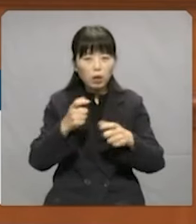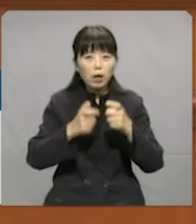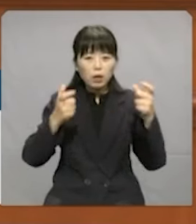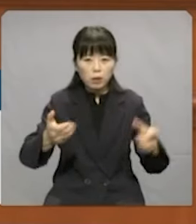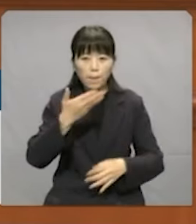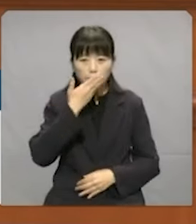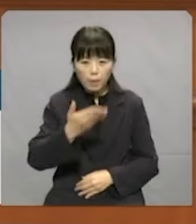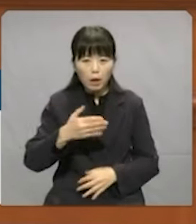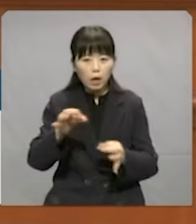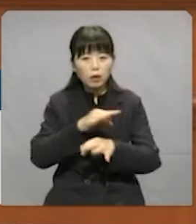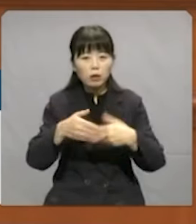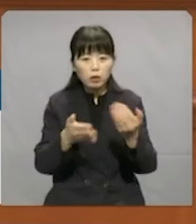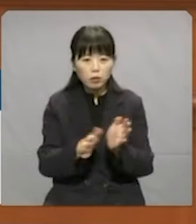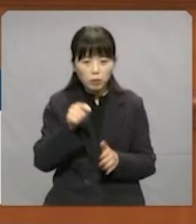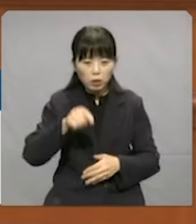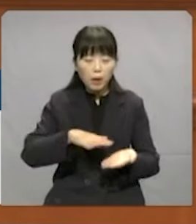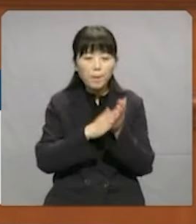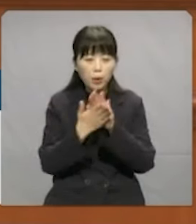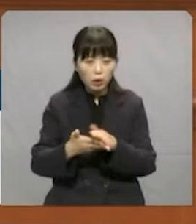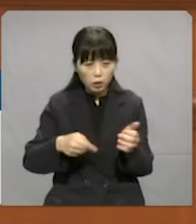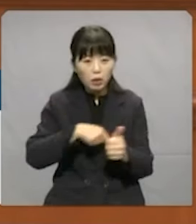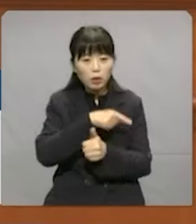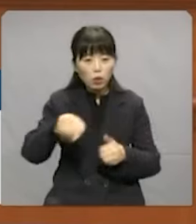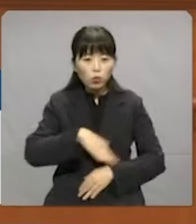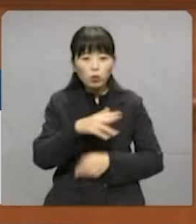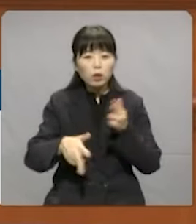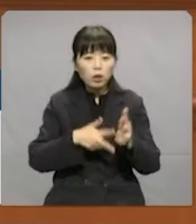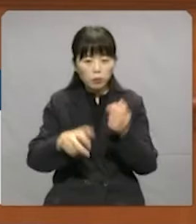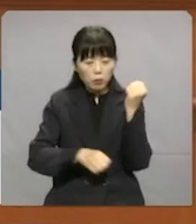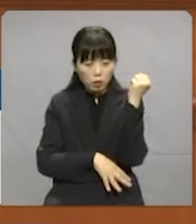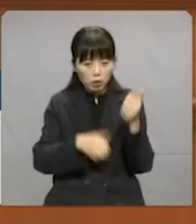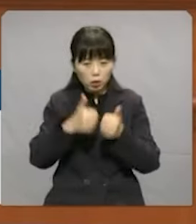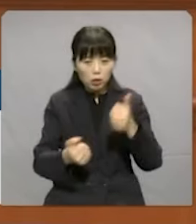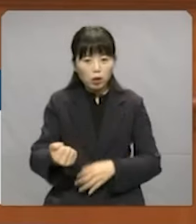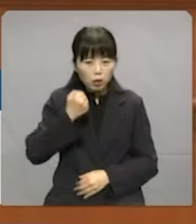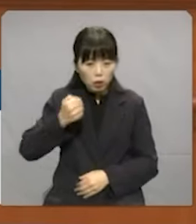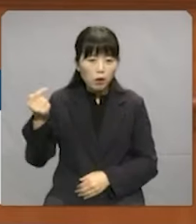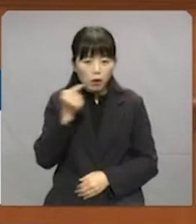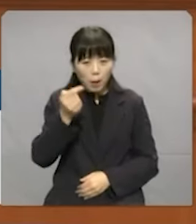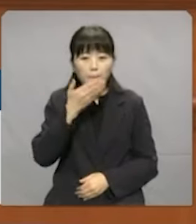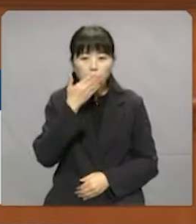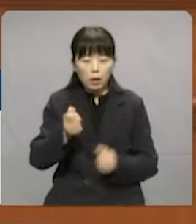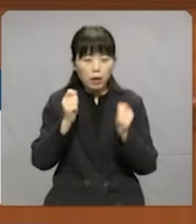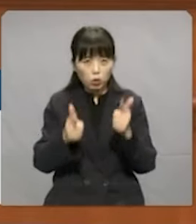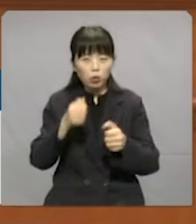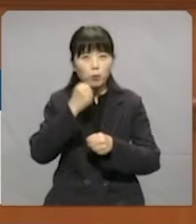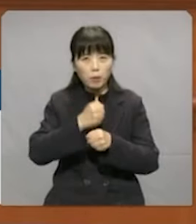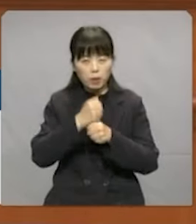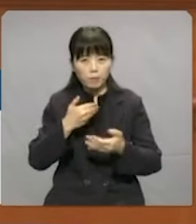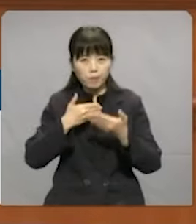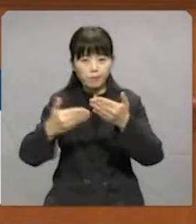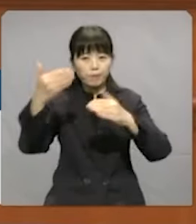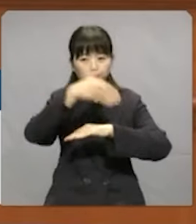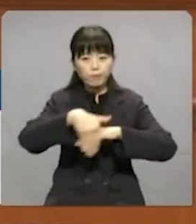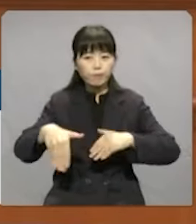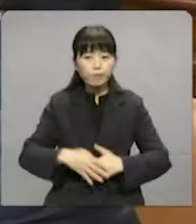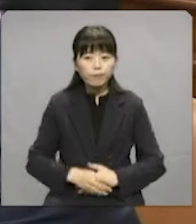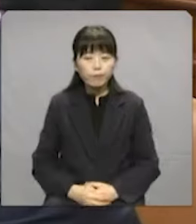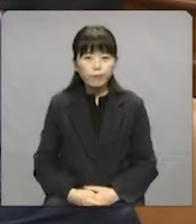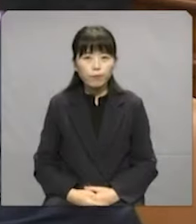있습니다. 경제팀은 이러한 변화의 흐름을 우리 산업의 근본적인 경쟁력을 강화할 수 있는 기회로 만들어